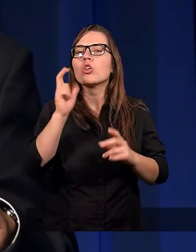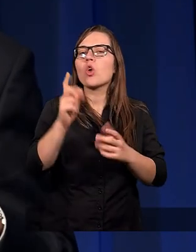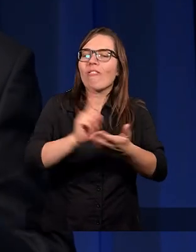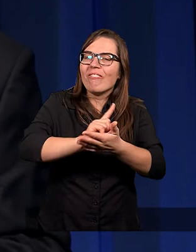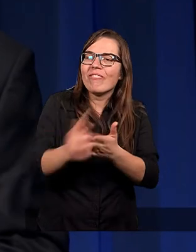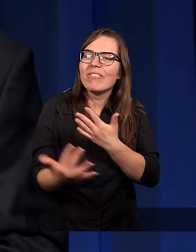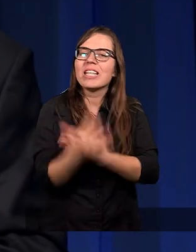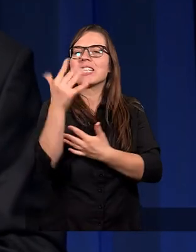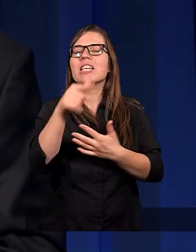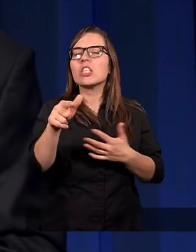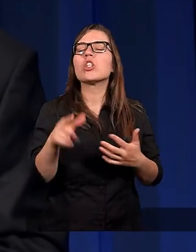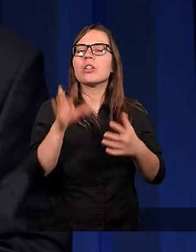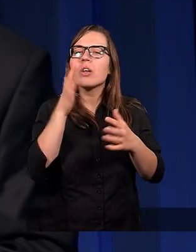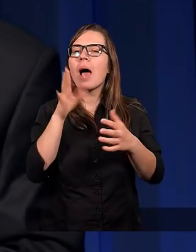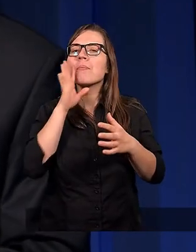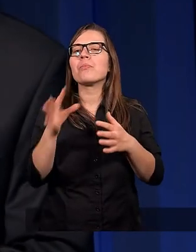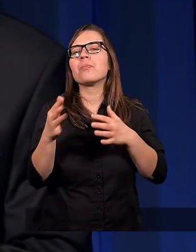z faktu, że jesteśmy Jego dziećmi.